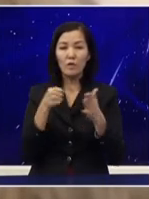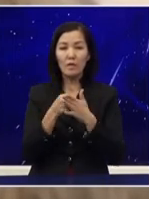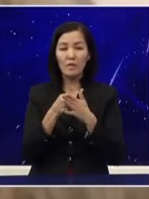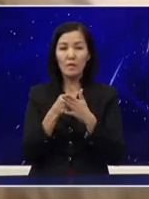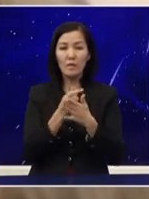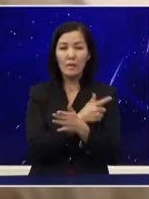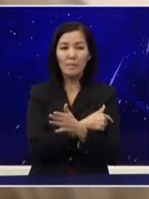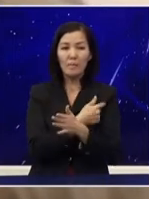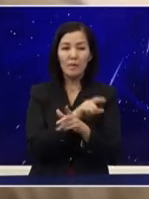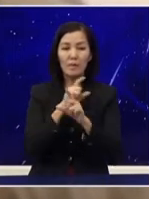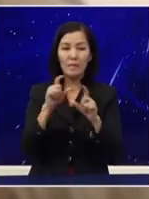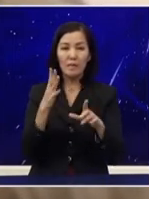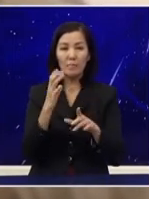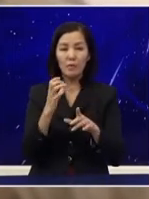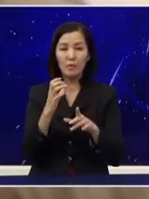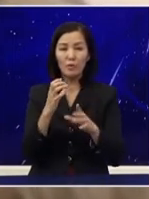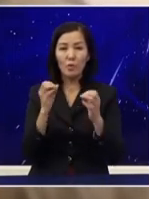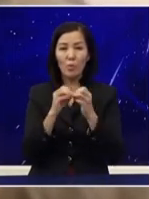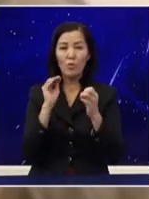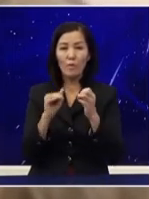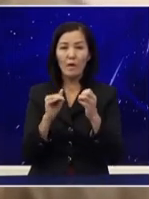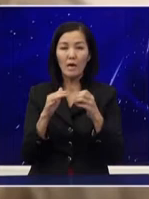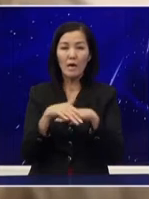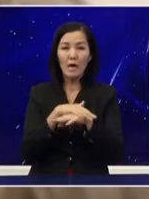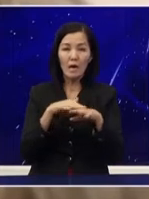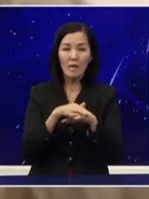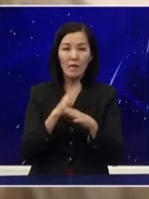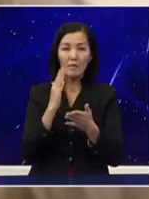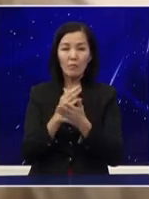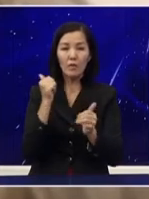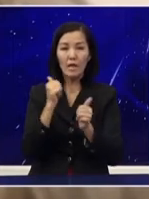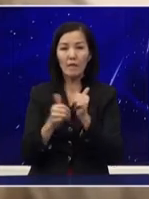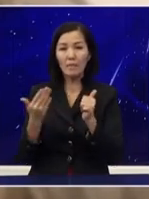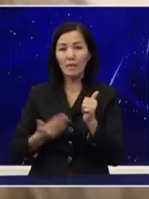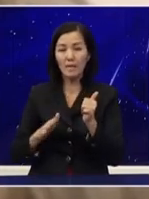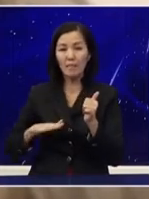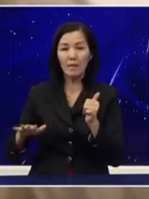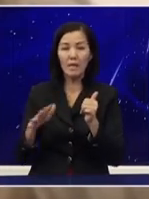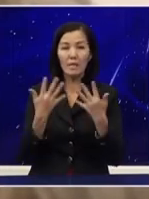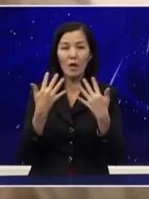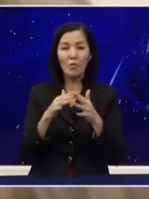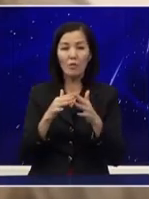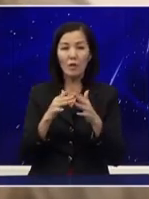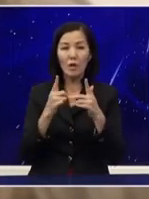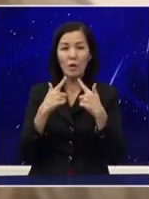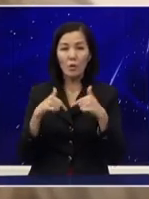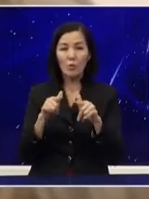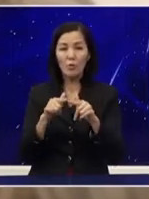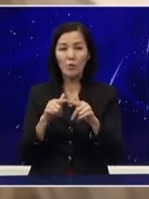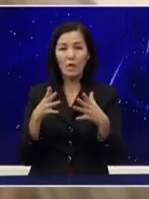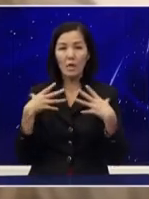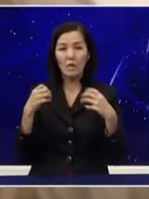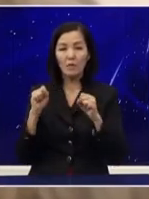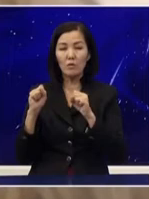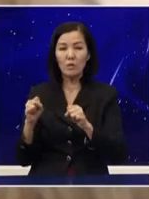амбулаторияны 500-ден 10 мың адамға дейін болатын әрбір елді мекенде ауылдық округта құруды, денсаулық